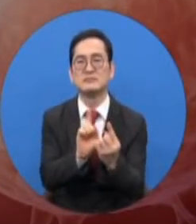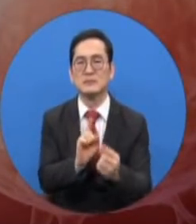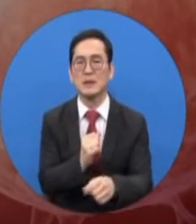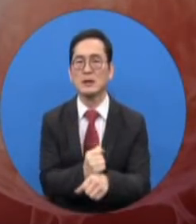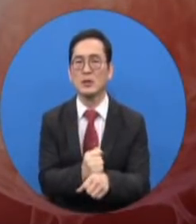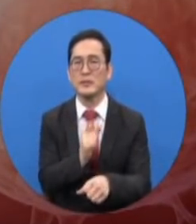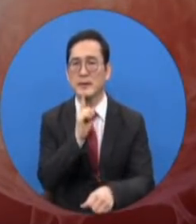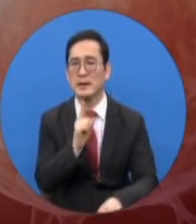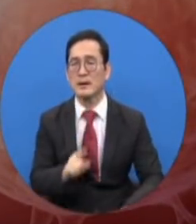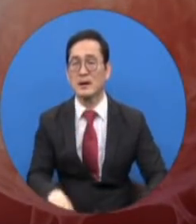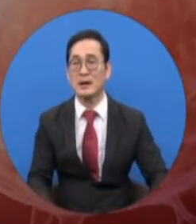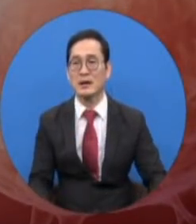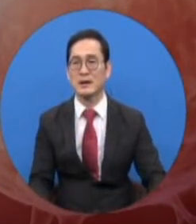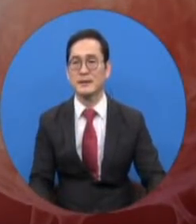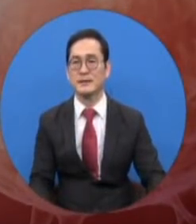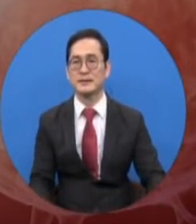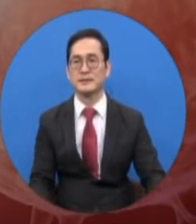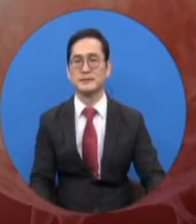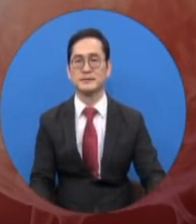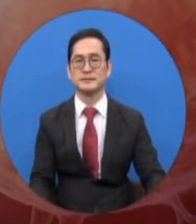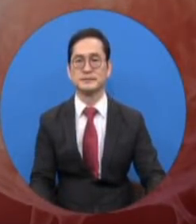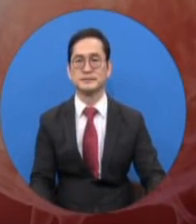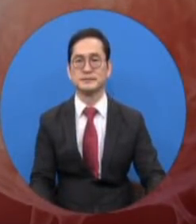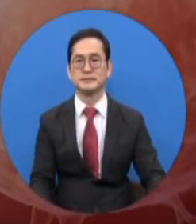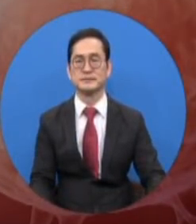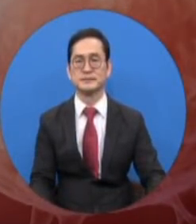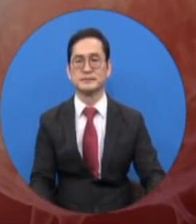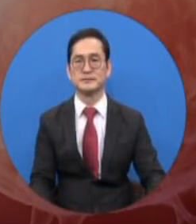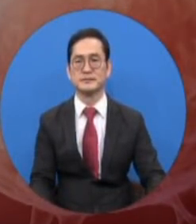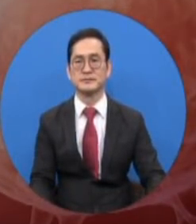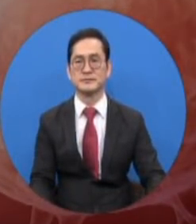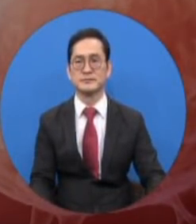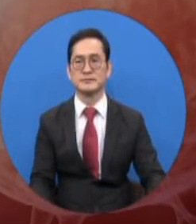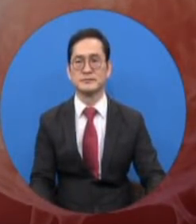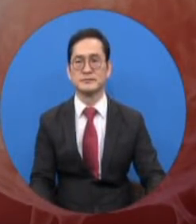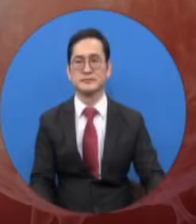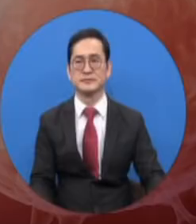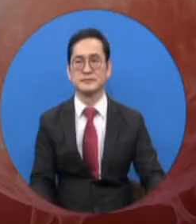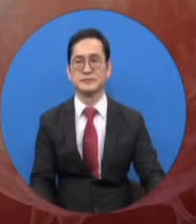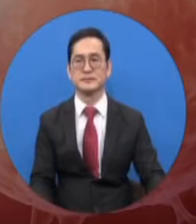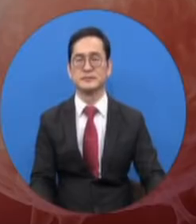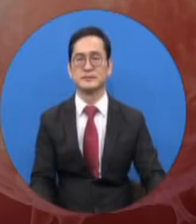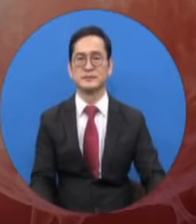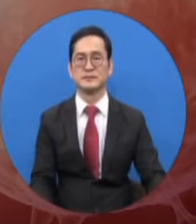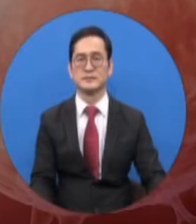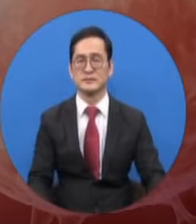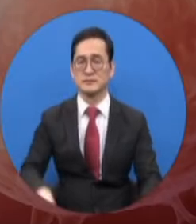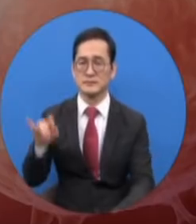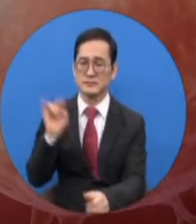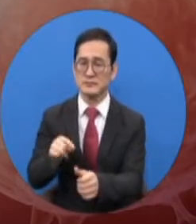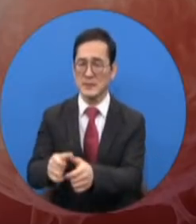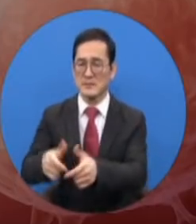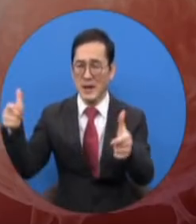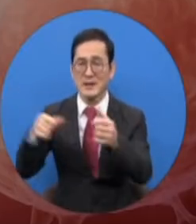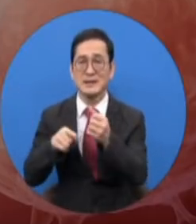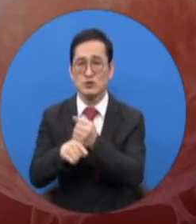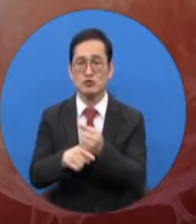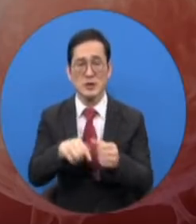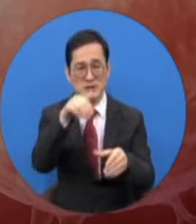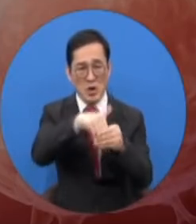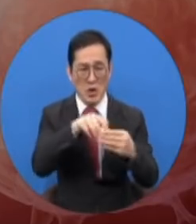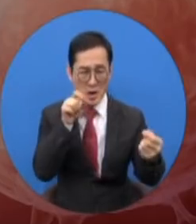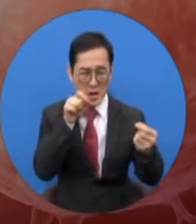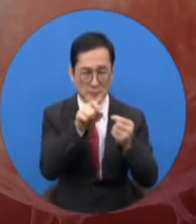근데 공교롭게 지금 이렇게 갑자기 확진자 수가 급증한 건 정부가 방역 패스를 돌연 선거를 앞두고